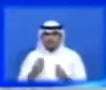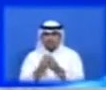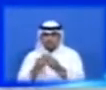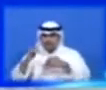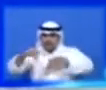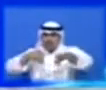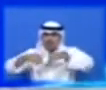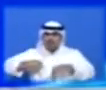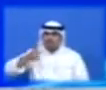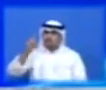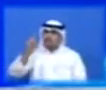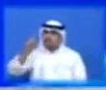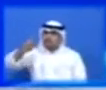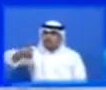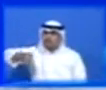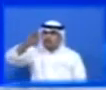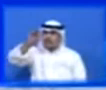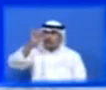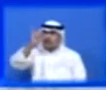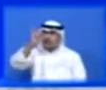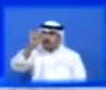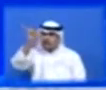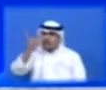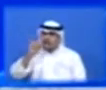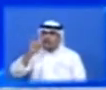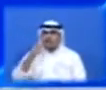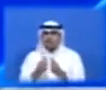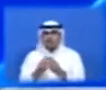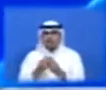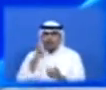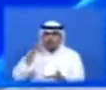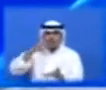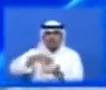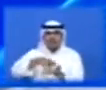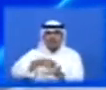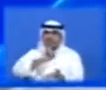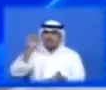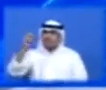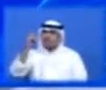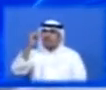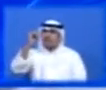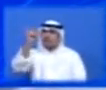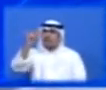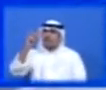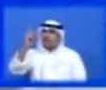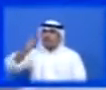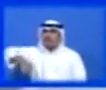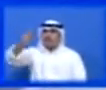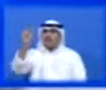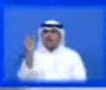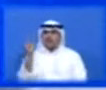المزين بالكامل ابتداء من جسر نادي خيطان حتى تقاطع الأقصى مع خالد بن عبد العزيز